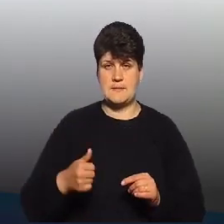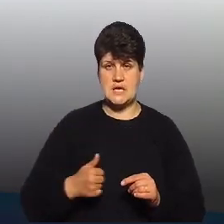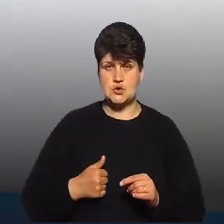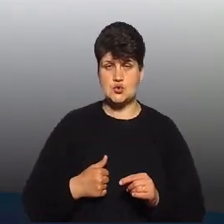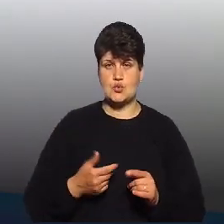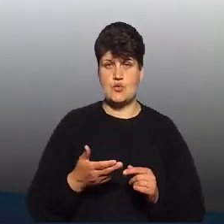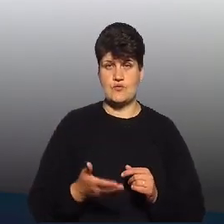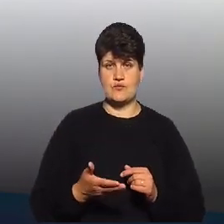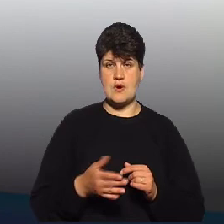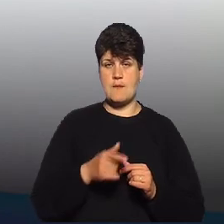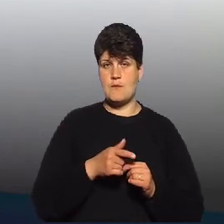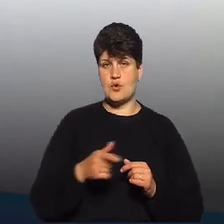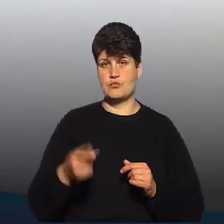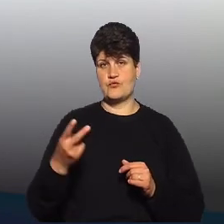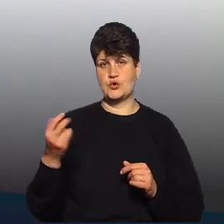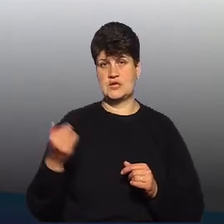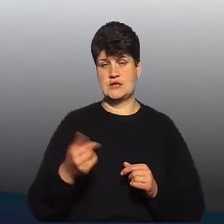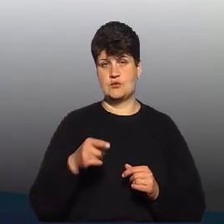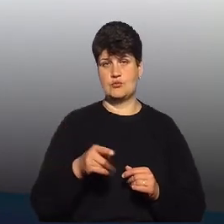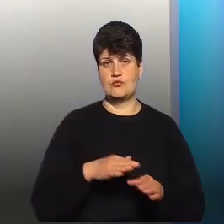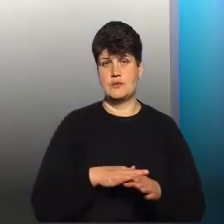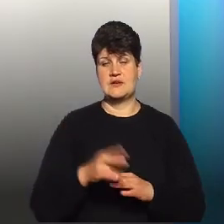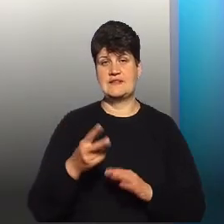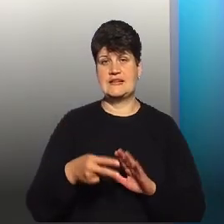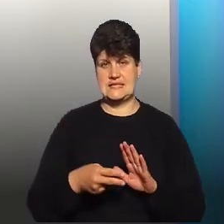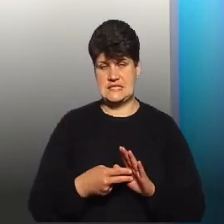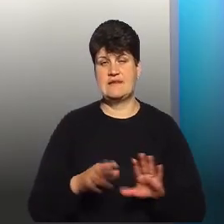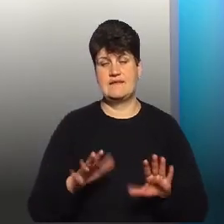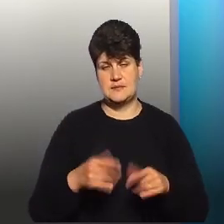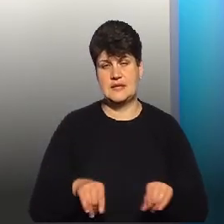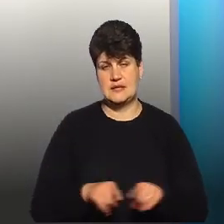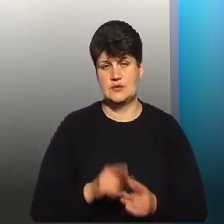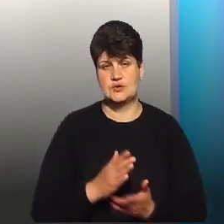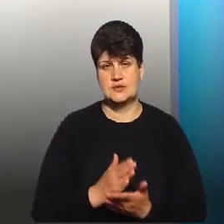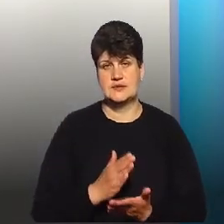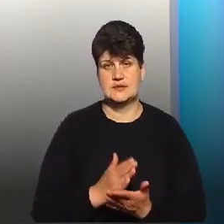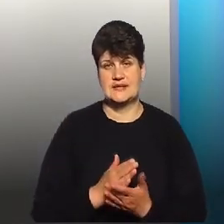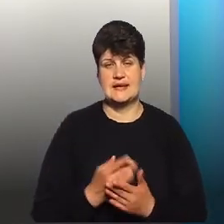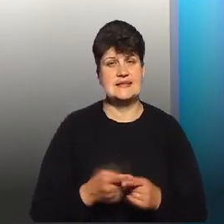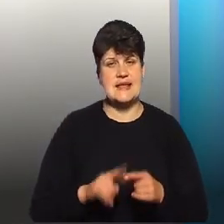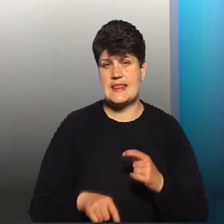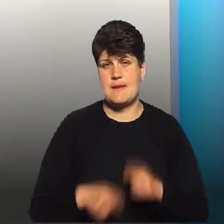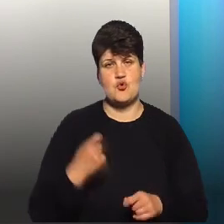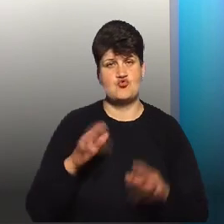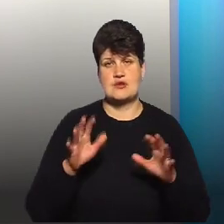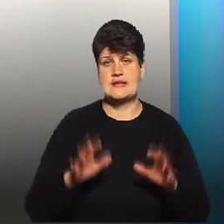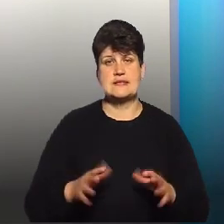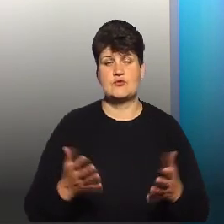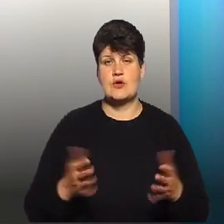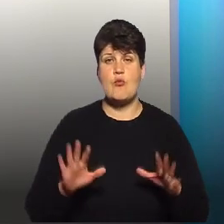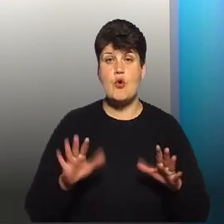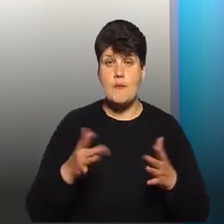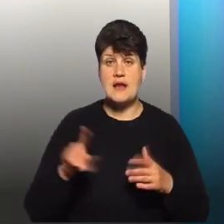буквально протягом там 2 тижнів виповнилось 27. Такі випадки теж трапляються. Ну, це не порушення законодавства. На момент призову